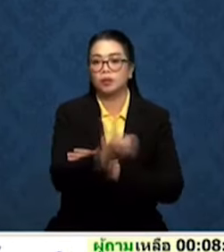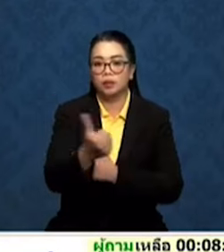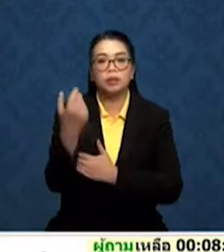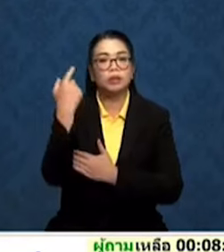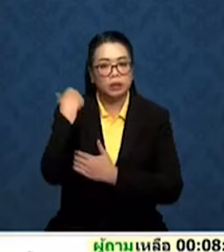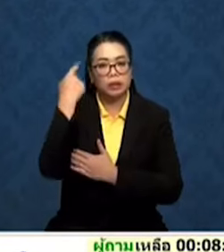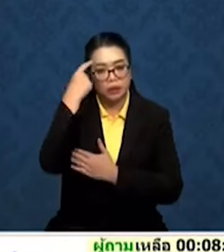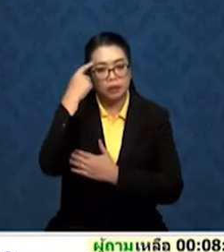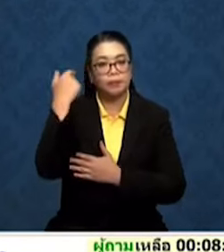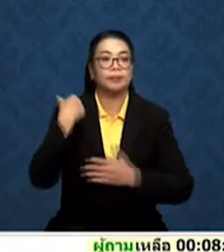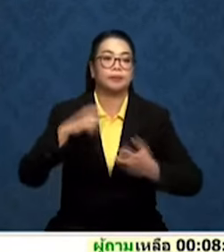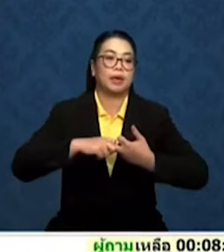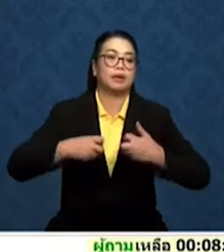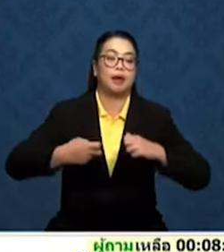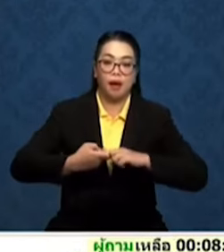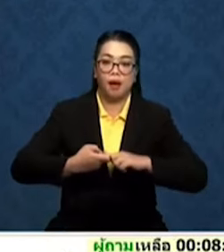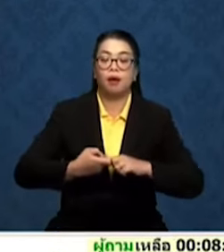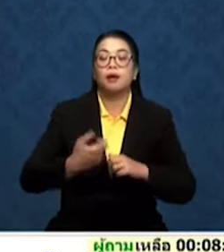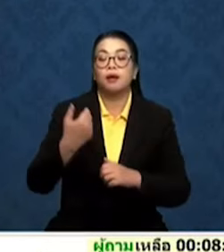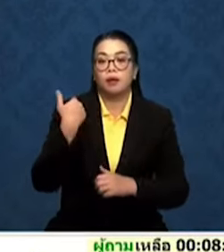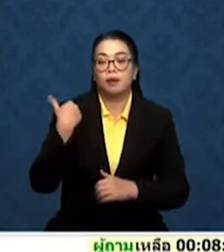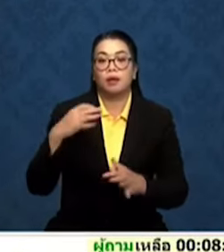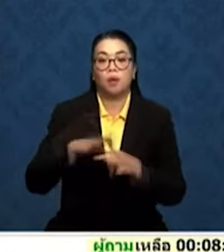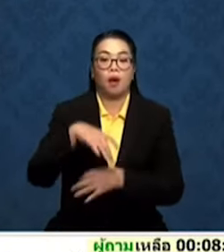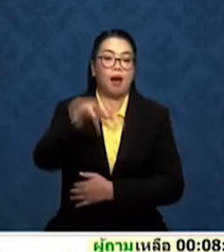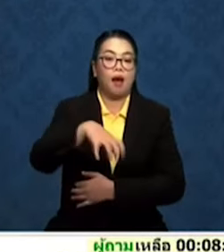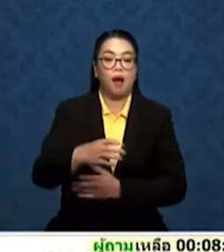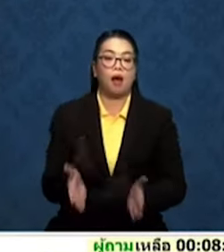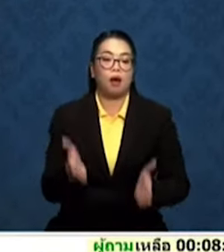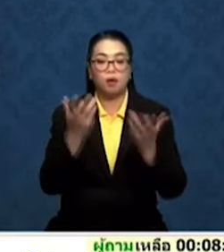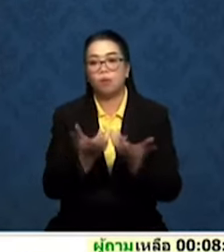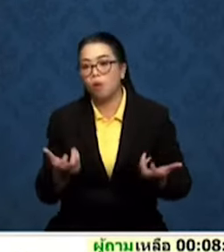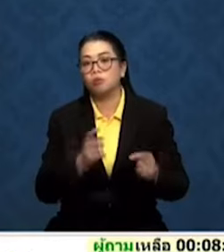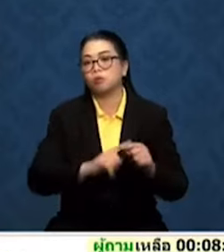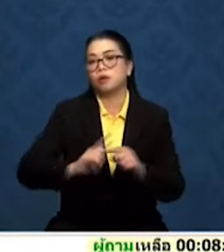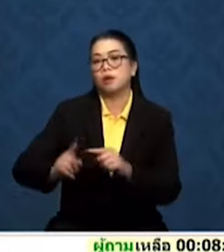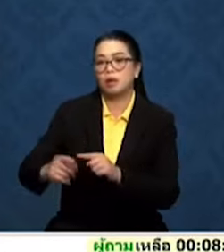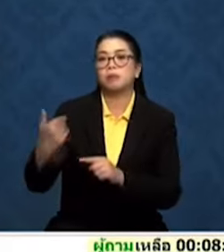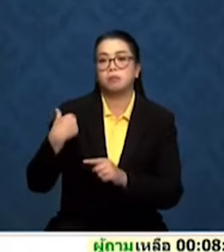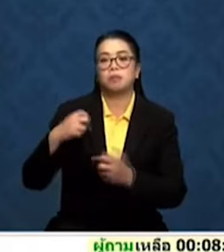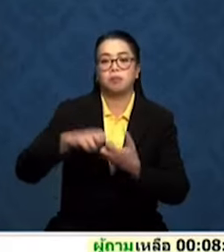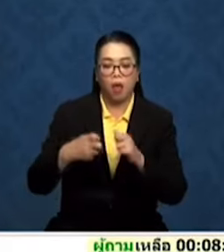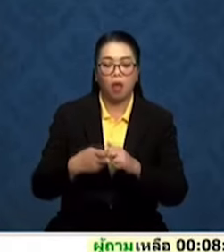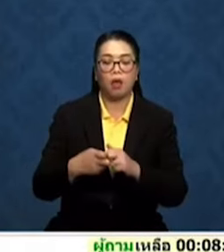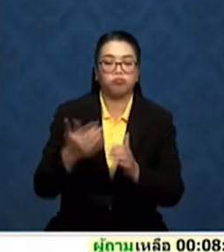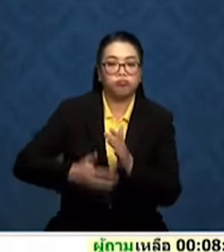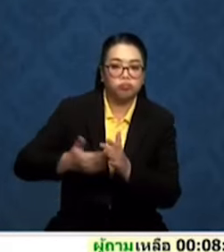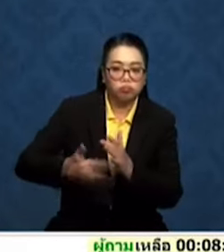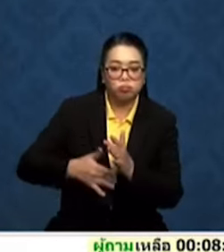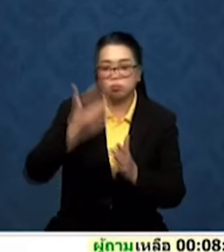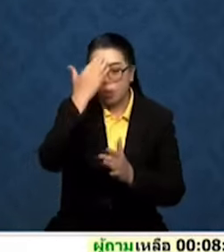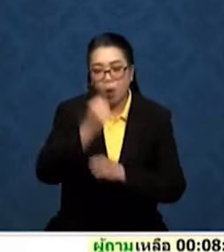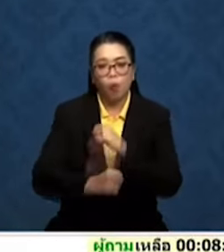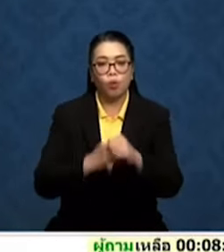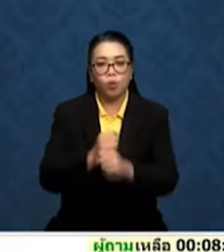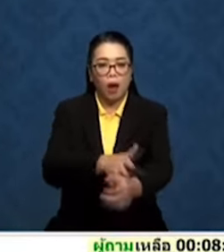ปัญหานะครับซึ่งผมต้องนำเรียนว่าในส่วนของอาคารต่างๆหรือว่าเครื่องไม้เครื่องมือบางที่เนี่ยมันก็เกิดการละหลวมเนื่องจากอ่าอายุการใช้งาน